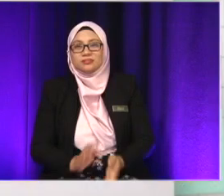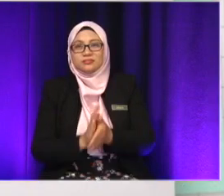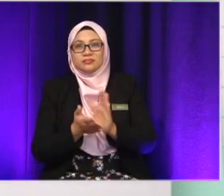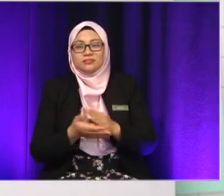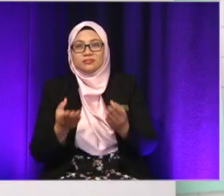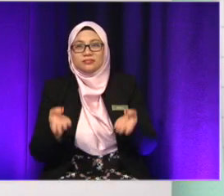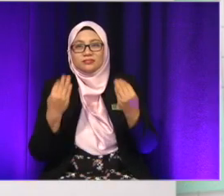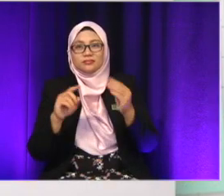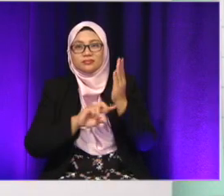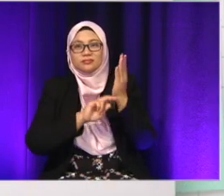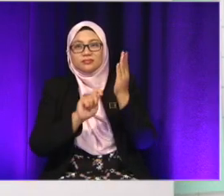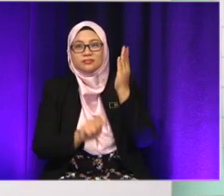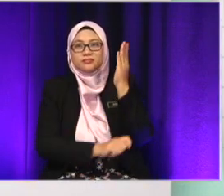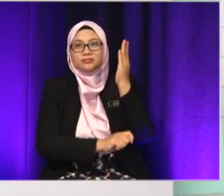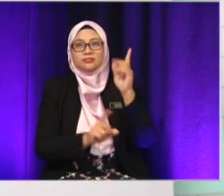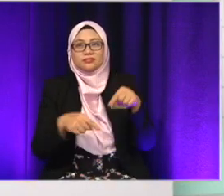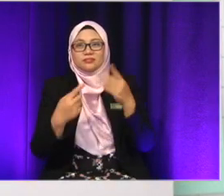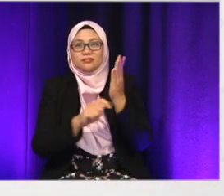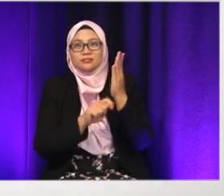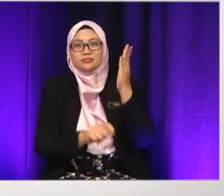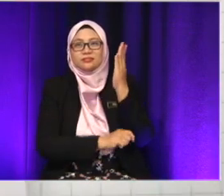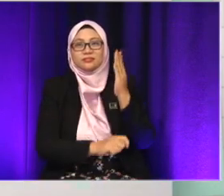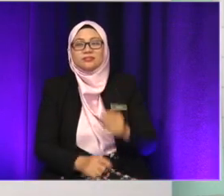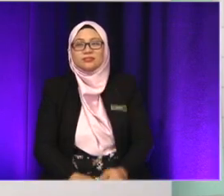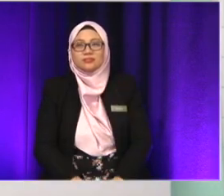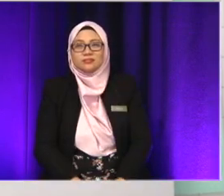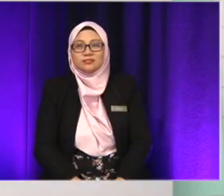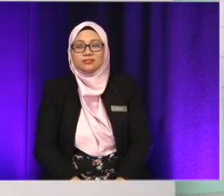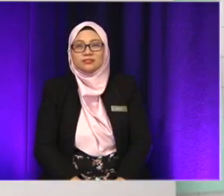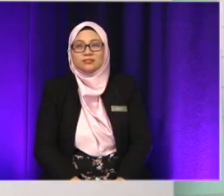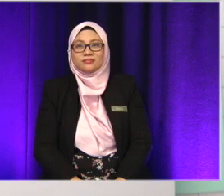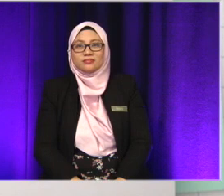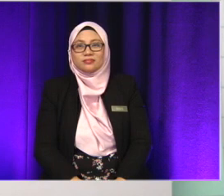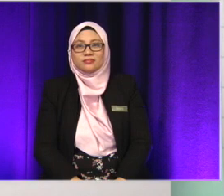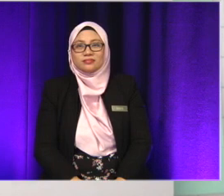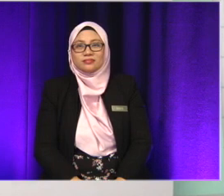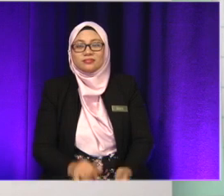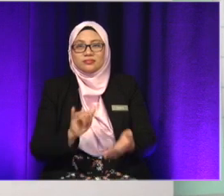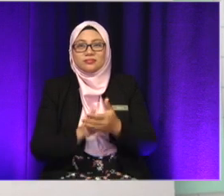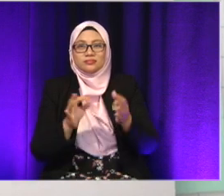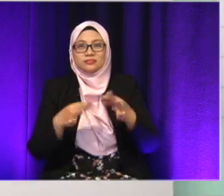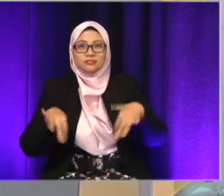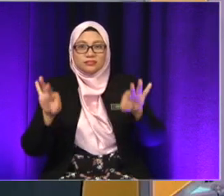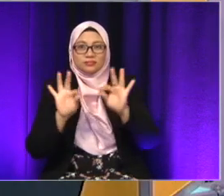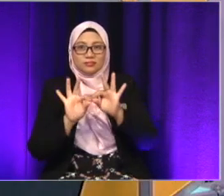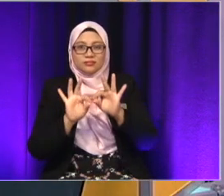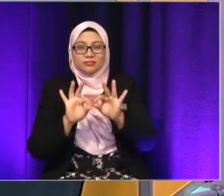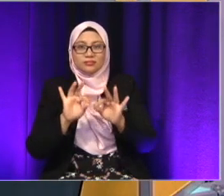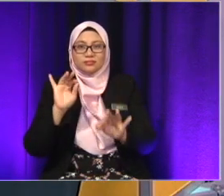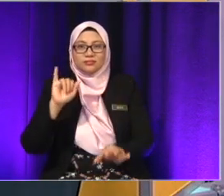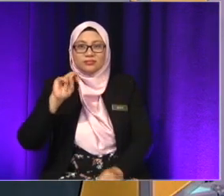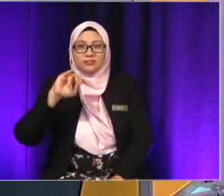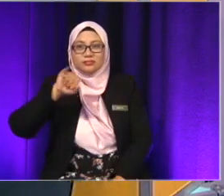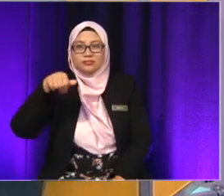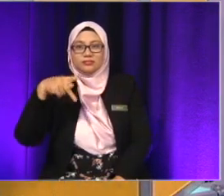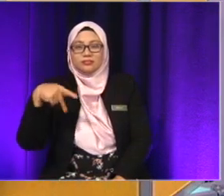tangki. Okey, dia balik ke tangki. Ya, itu je cerita dia. Okey. Itu pentingnya injap pelega. Okey, kita teruskan lagi